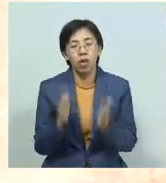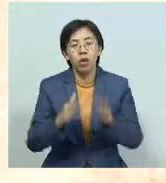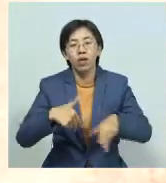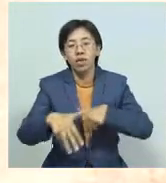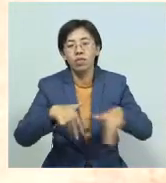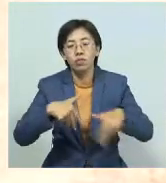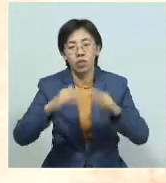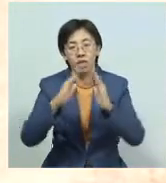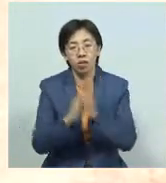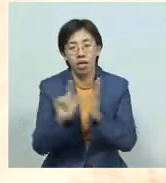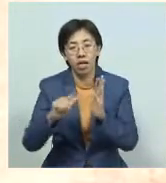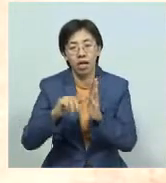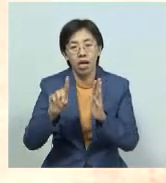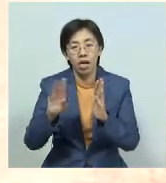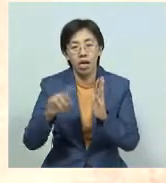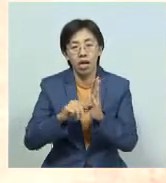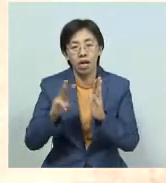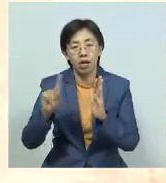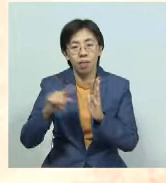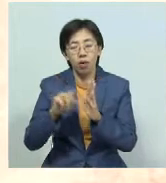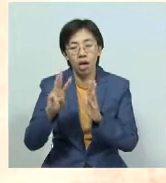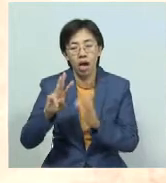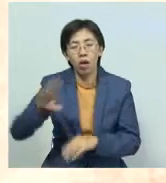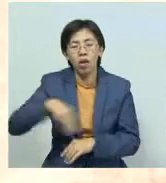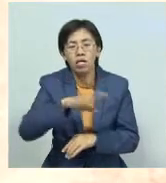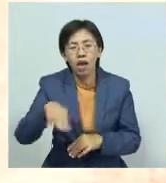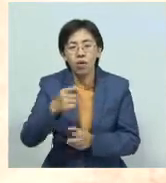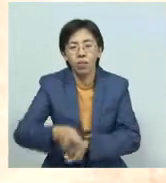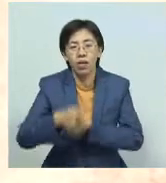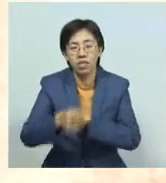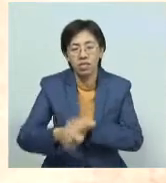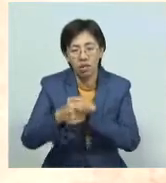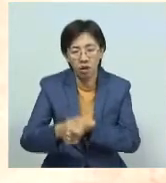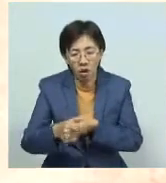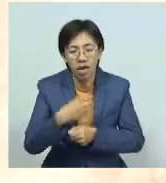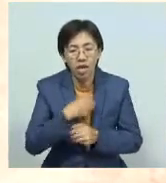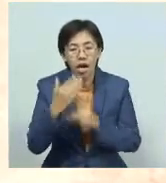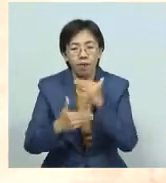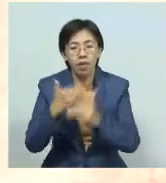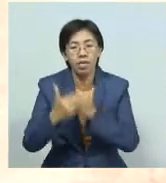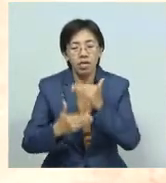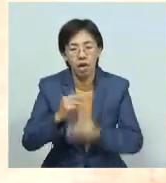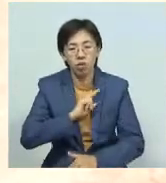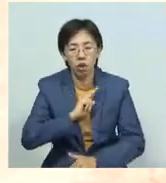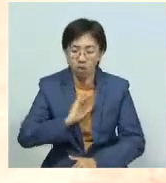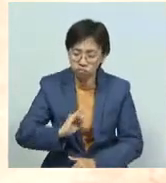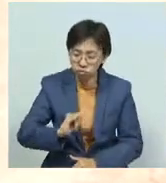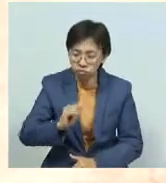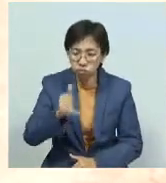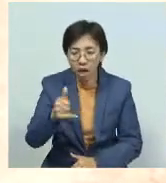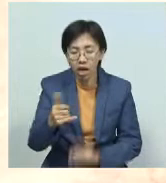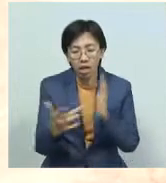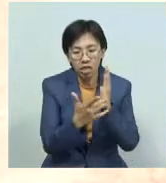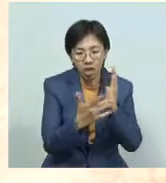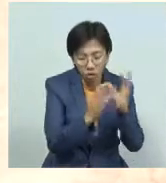มชนวัดลาดบัวขาวซึ่งส่วนใหญ่แล้วค่ะพื้นฐานนั้นเป็นเกษตรกรต้องการพัฒนาศักยภาพของตัวเองในการนำเอาเทคโนโ